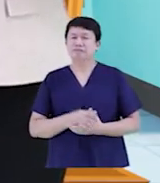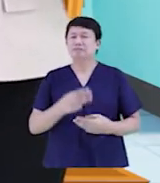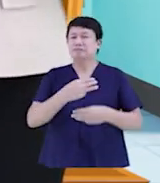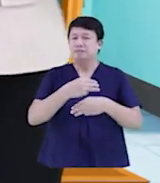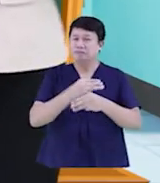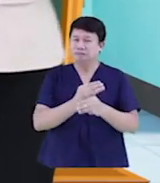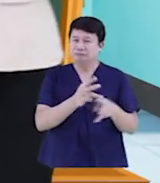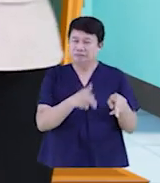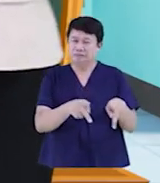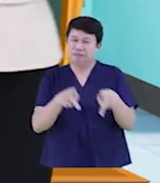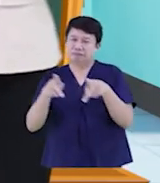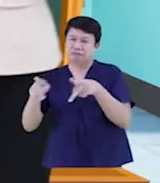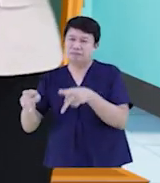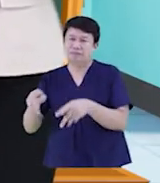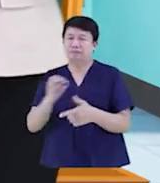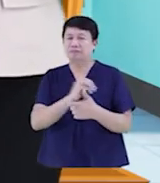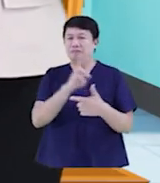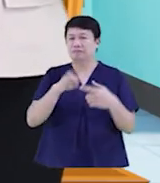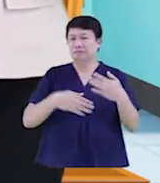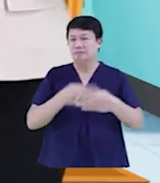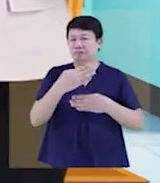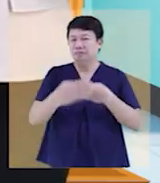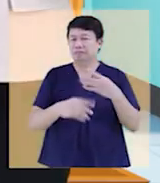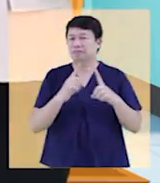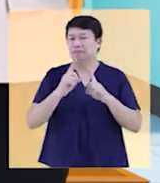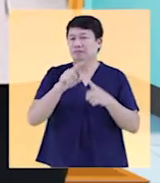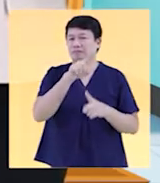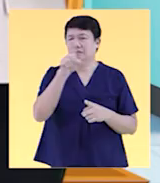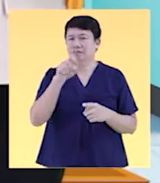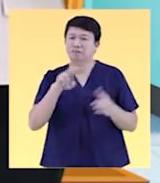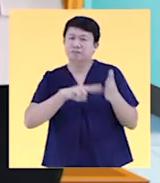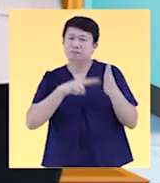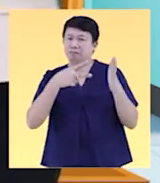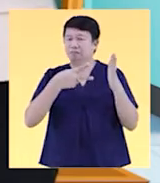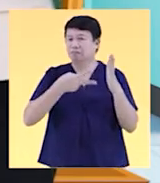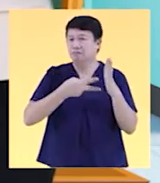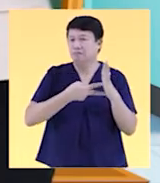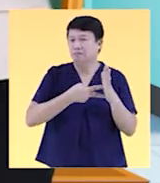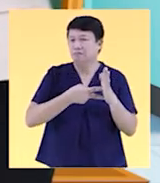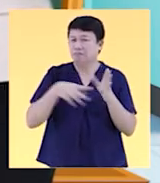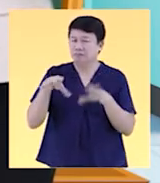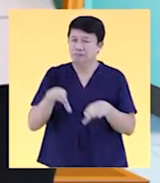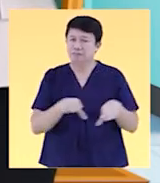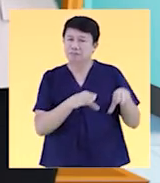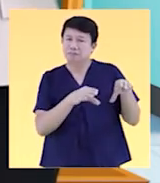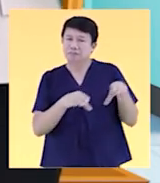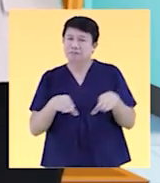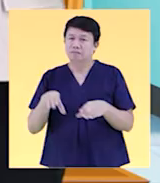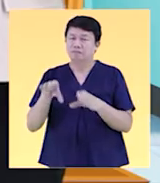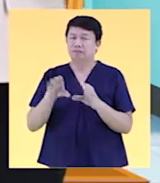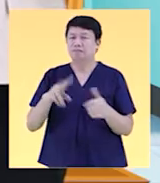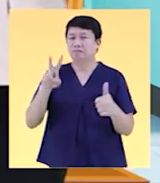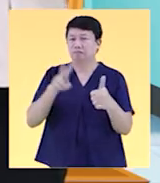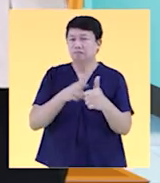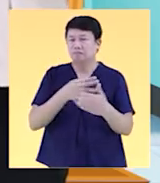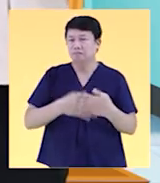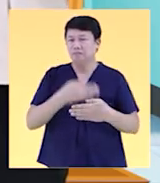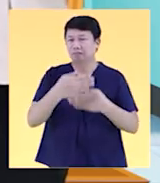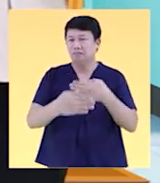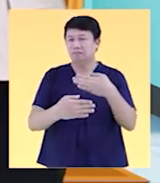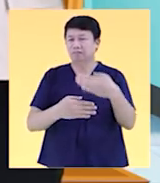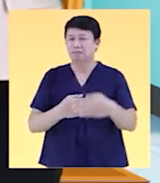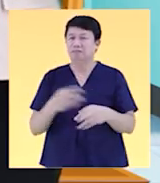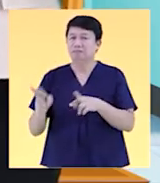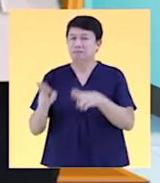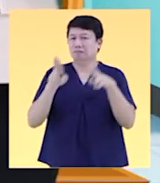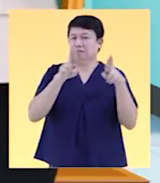Nakabuo na tayo ng plan o paraan ng pagsagot sa tanong. Ibig sabihin, nagawa na natin ang ikalawang